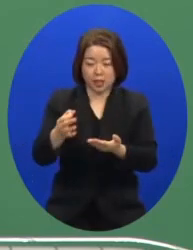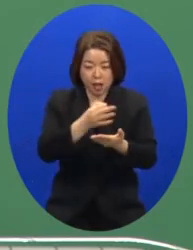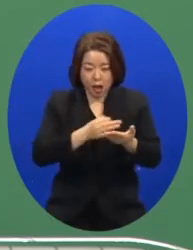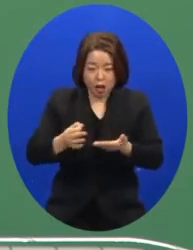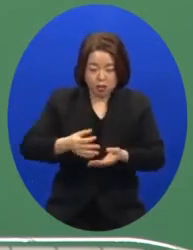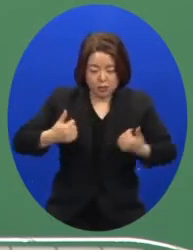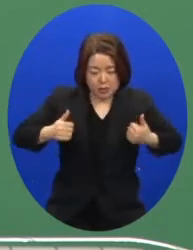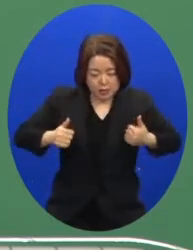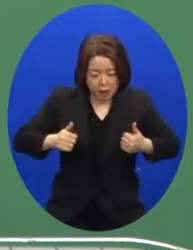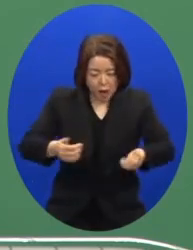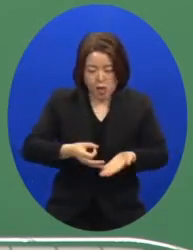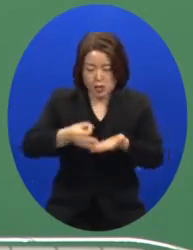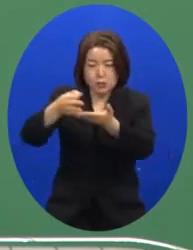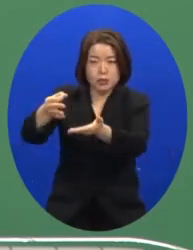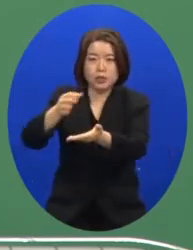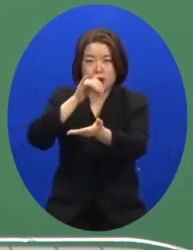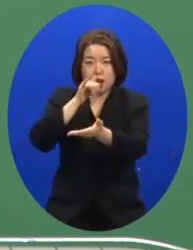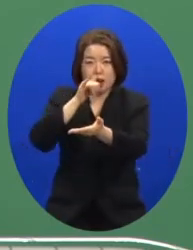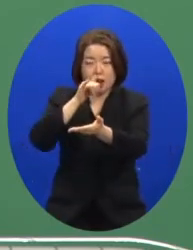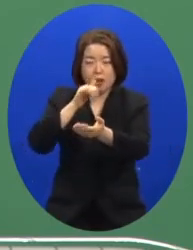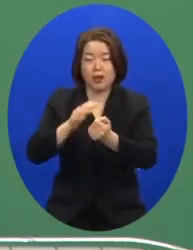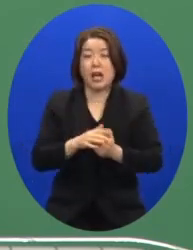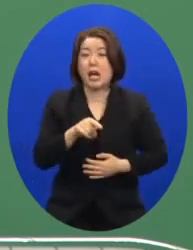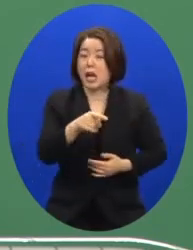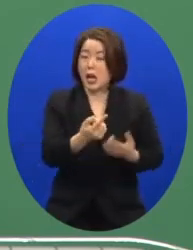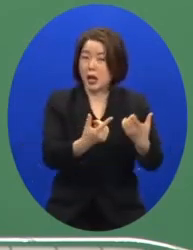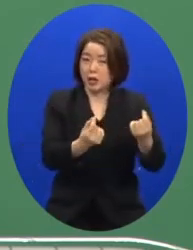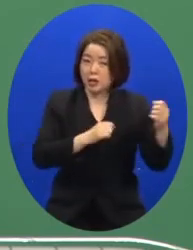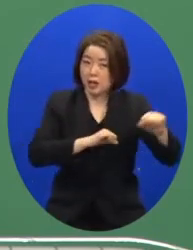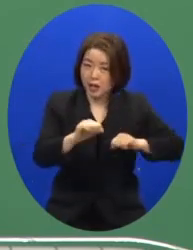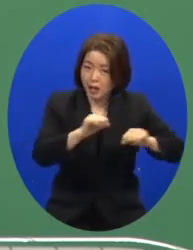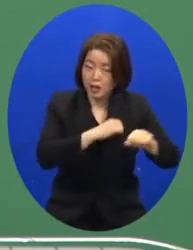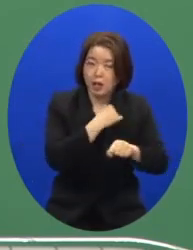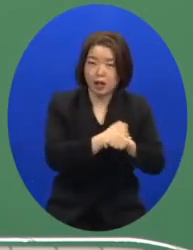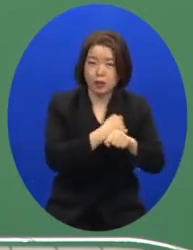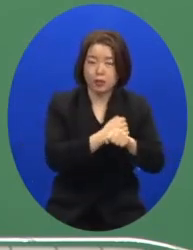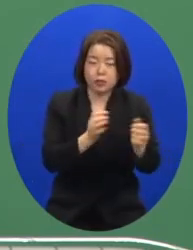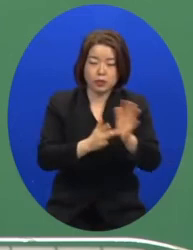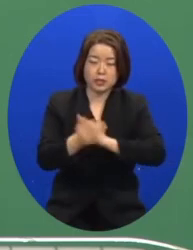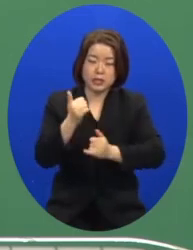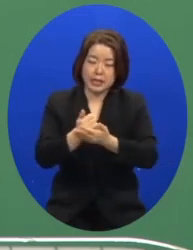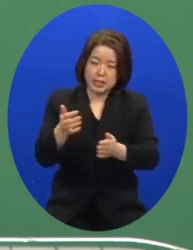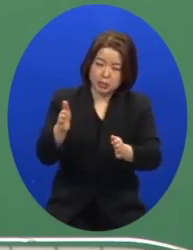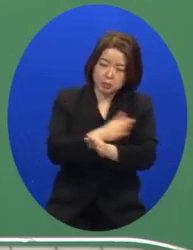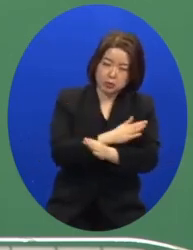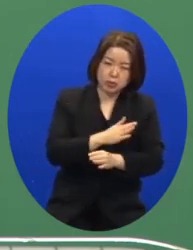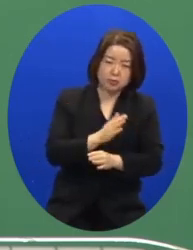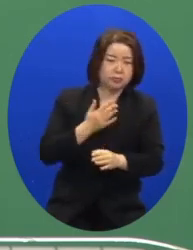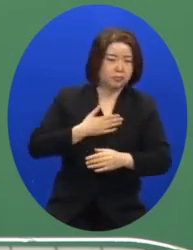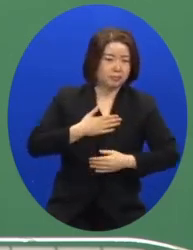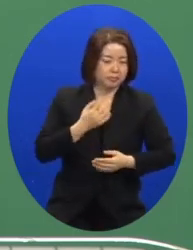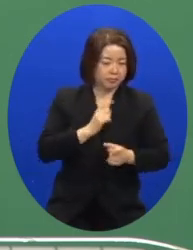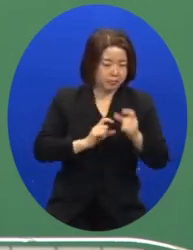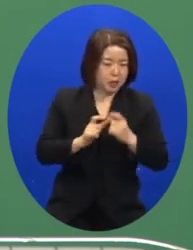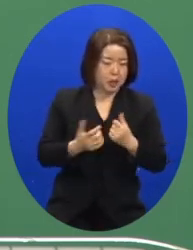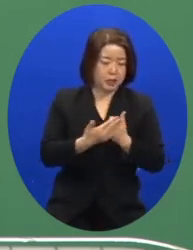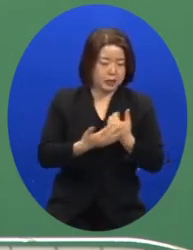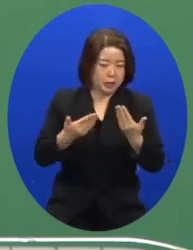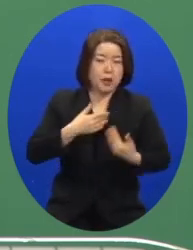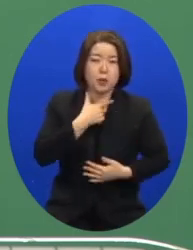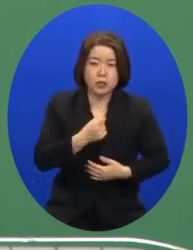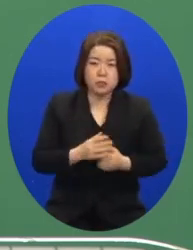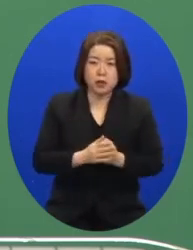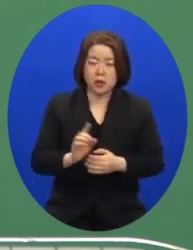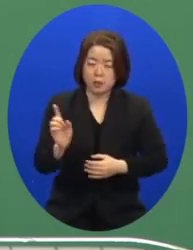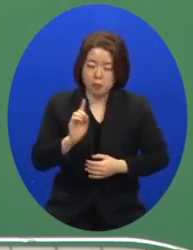해요 그렇게 하면서 예수님으로부터 내가 은혜를 좀 받아야 되겠다 내가 무언가